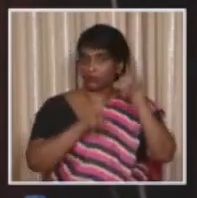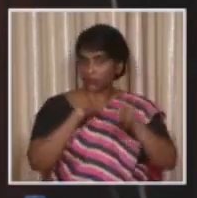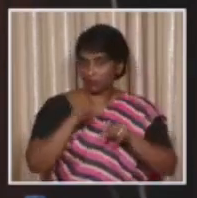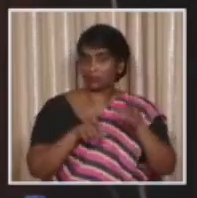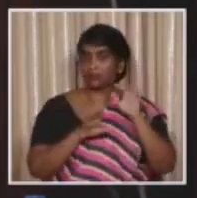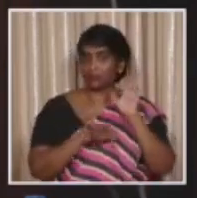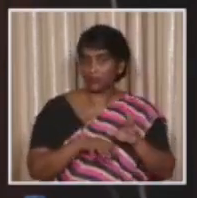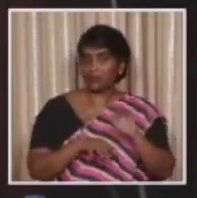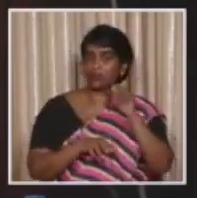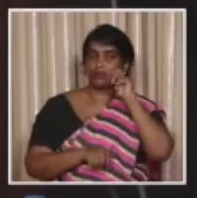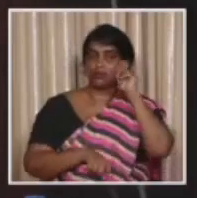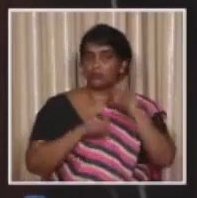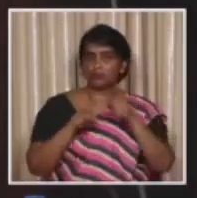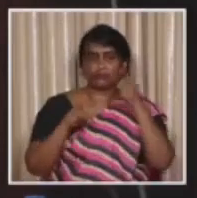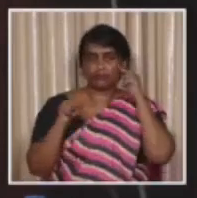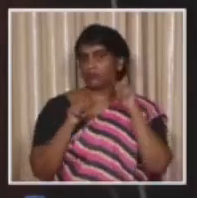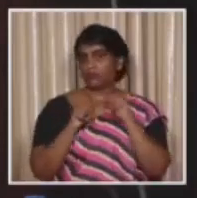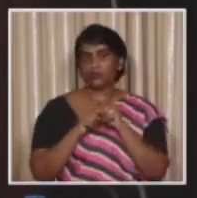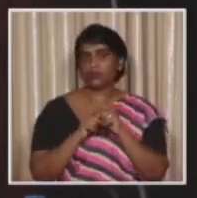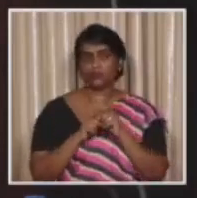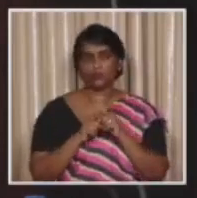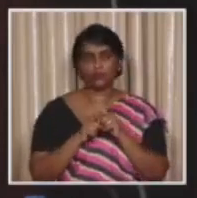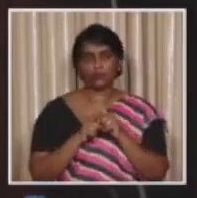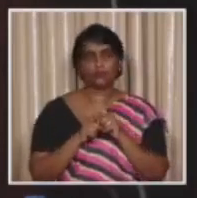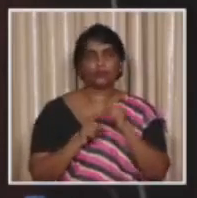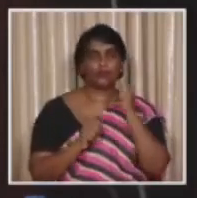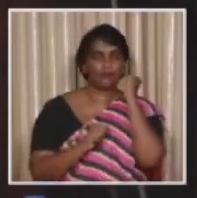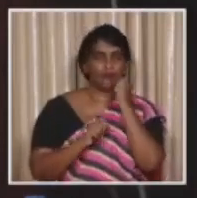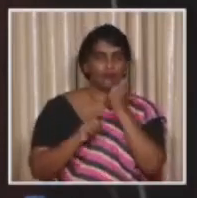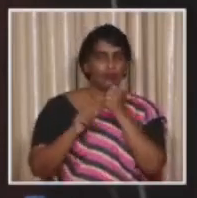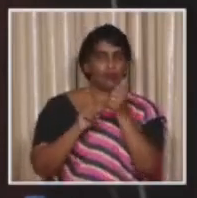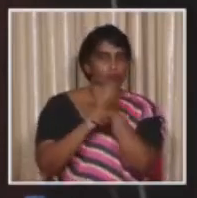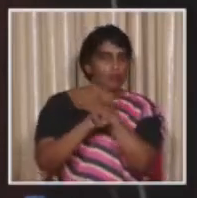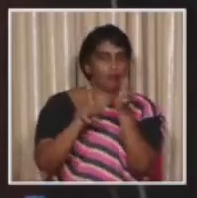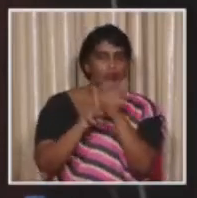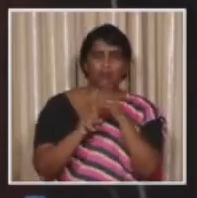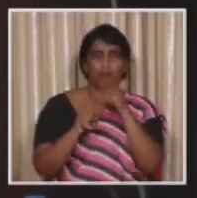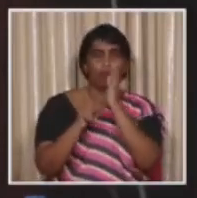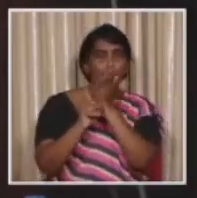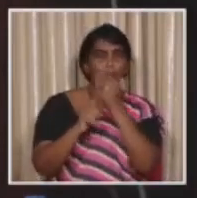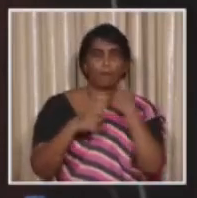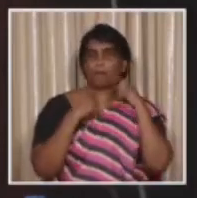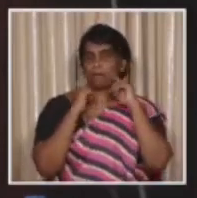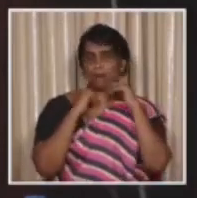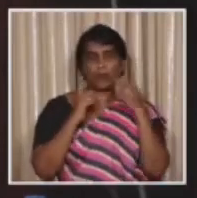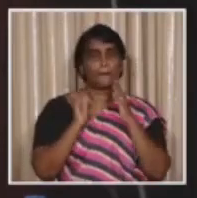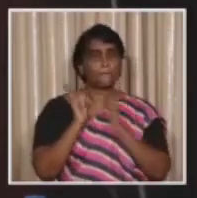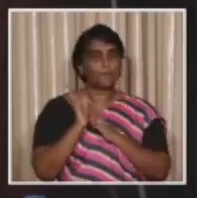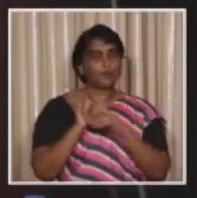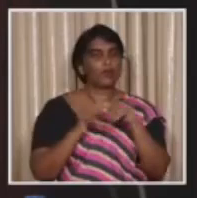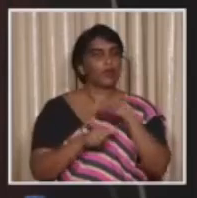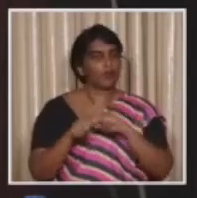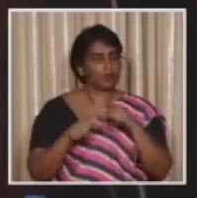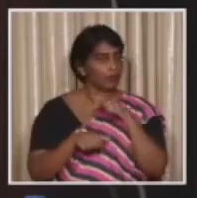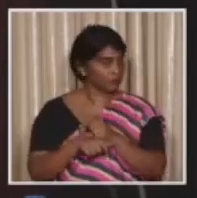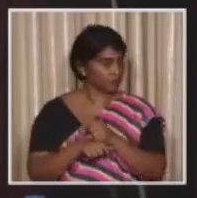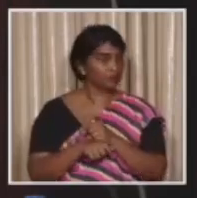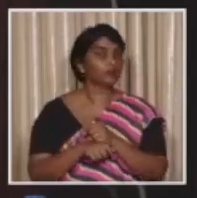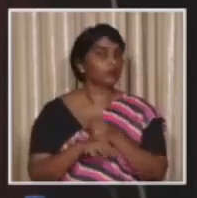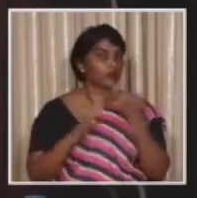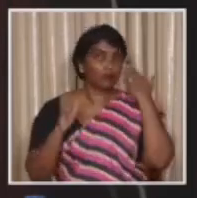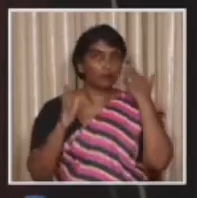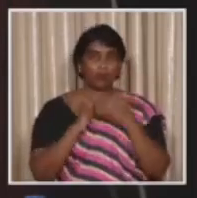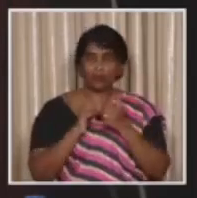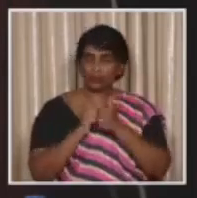ඉන්න ඇතම් නිලධානීන් ගන්න මම ඕන්ට සිදුහුණු ගන්න මම පෞද්ගලිකව කවුරුවත් හඳුනන්නේ නැහැ. හැබැයි එක දෙයක් කියන්න ඕන මේ ආයතනය. දැන් මේ සිදුවීම